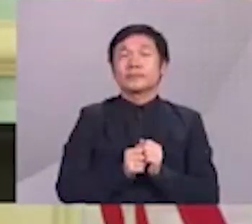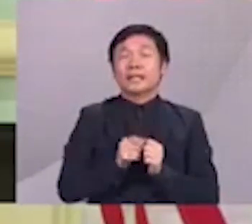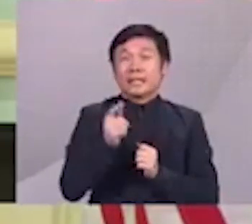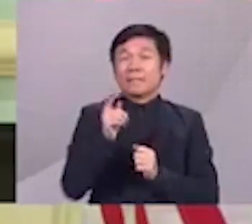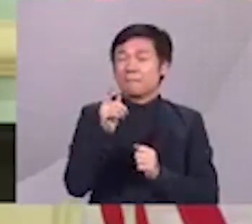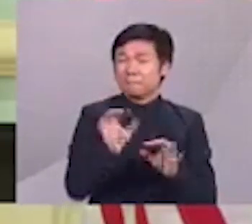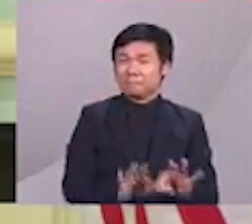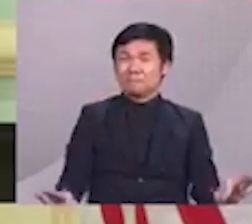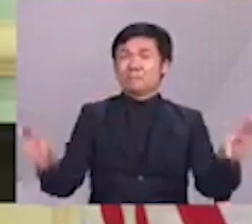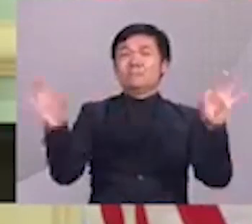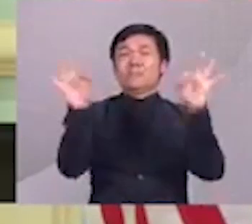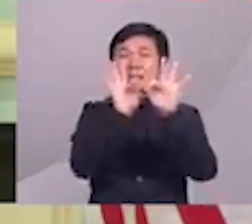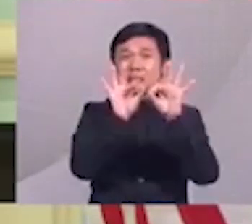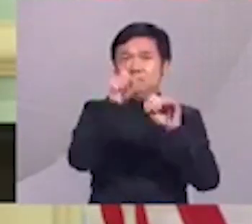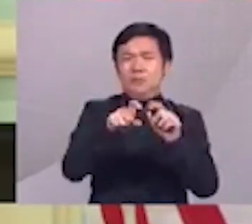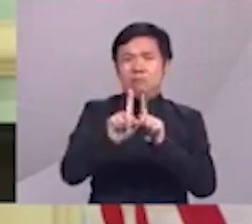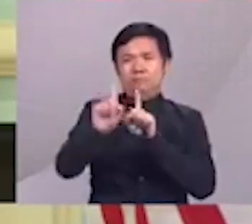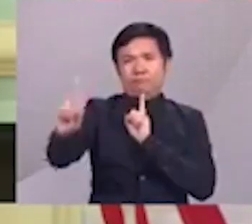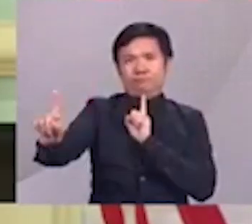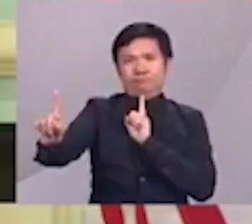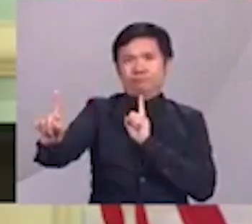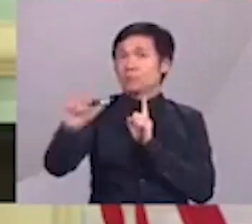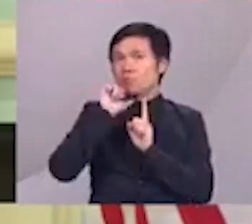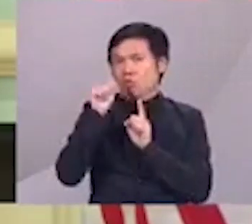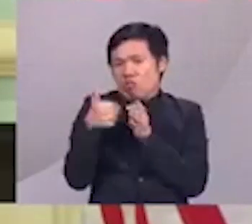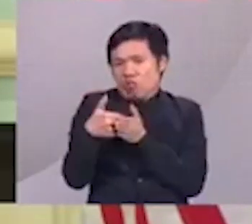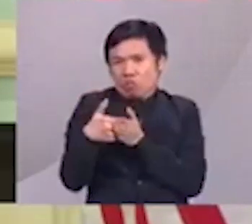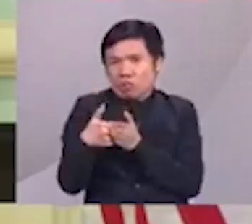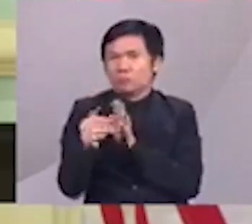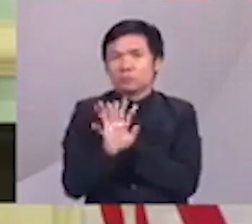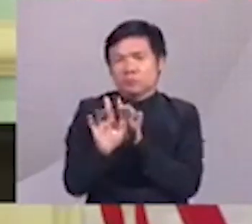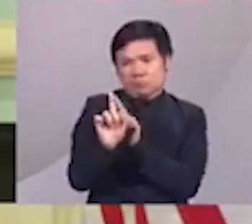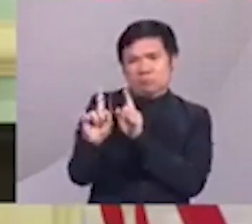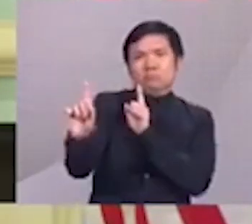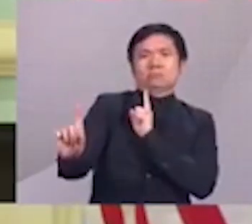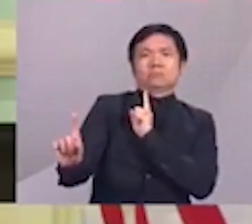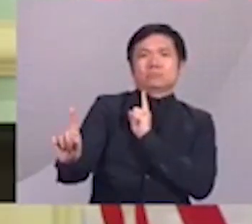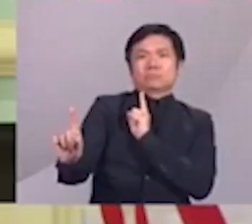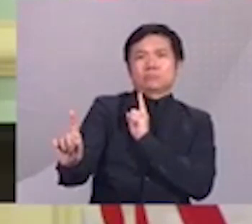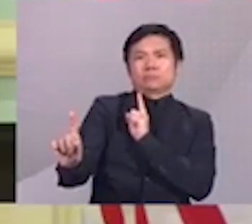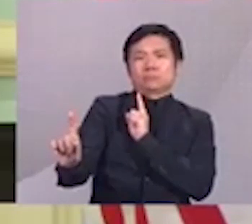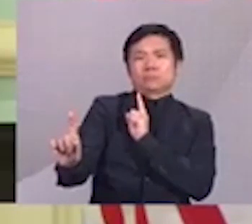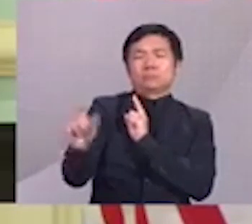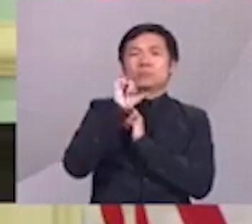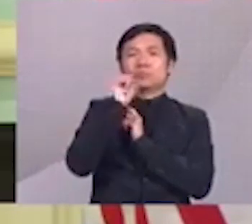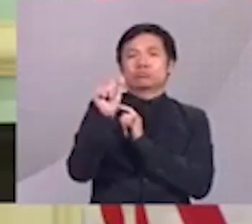social distancing ataupun penjarakan sosial. Ya, kalau boleh, jangan